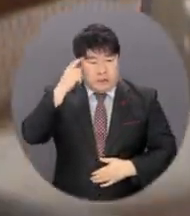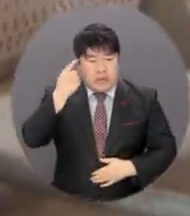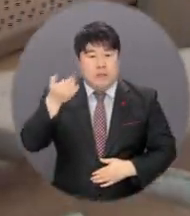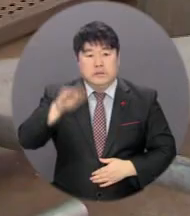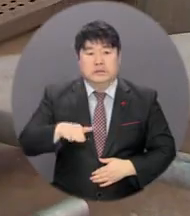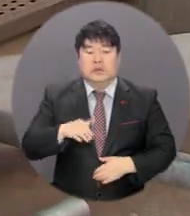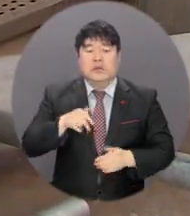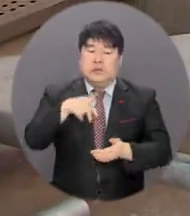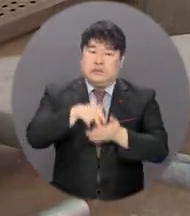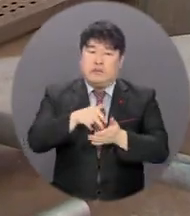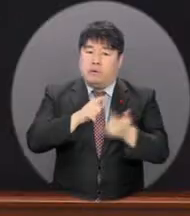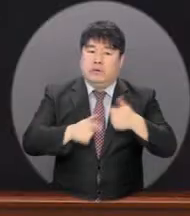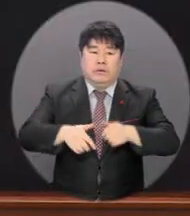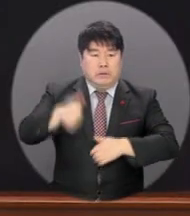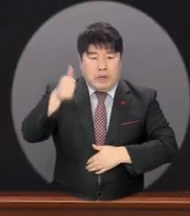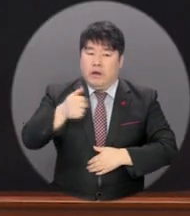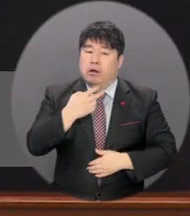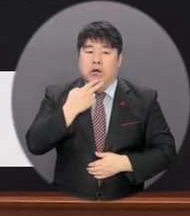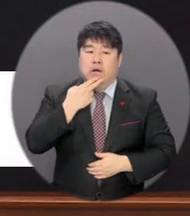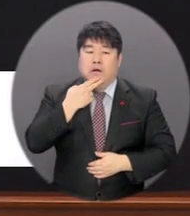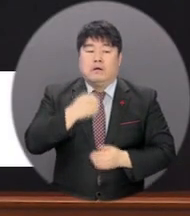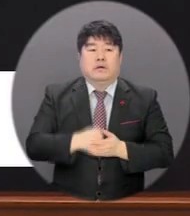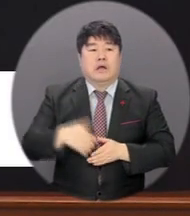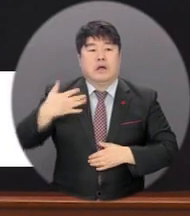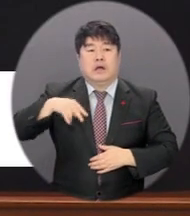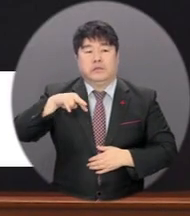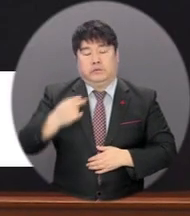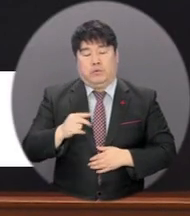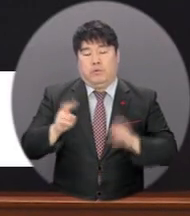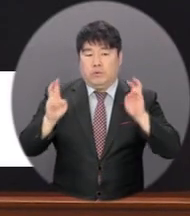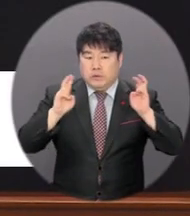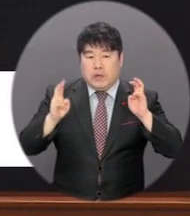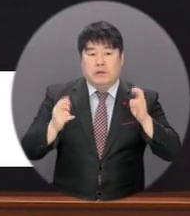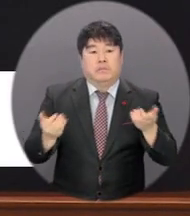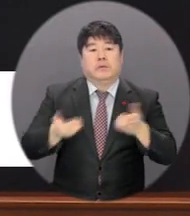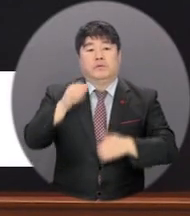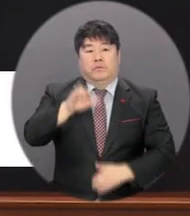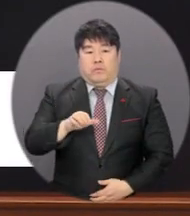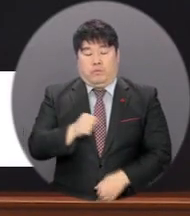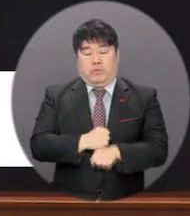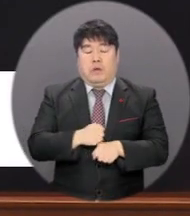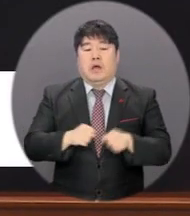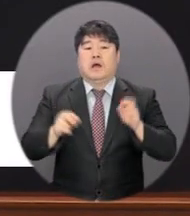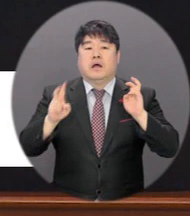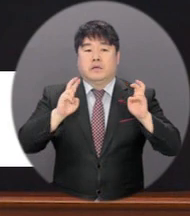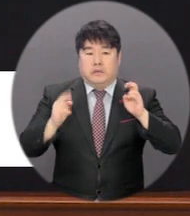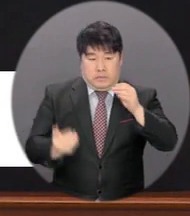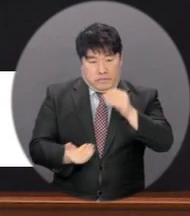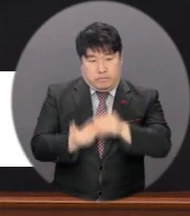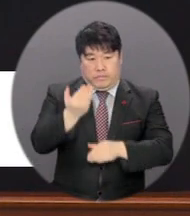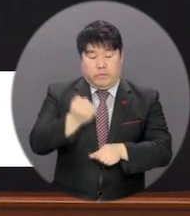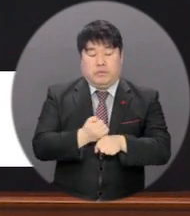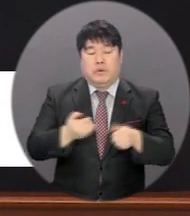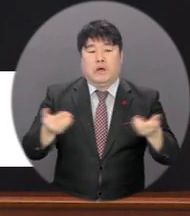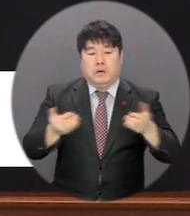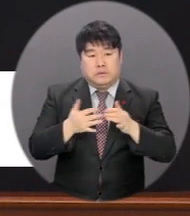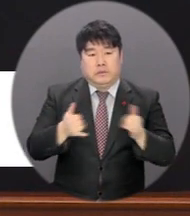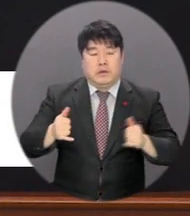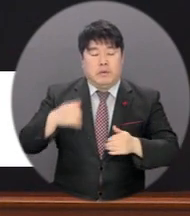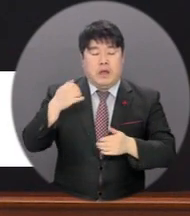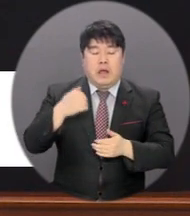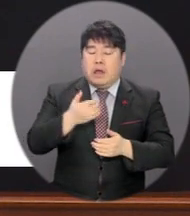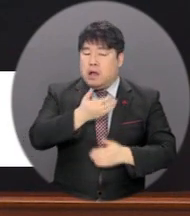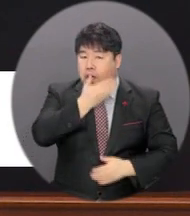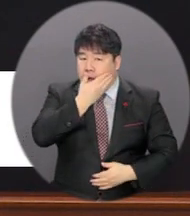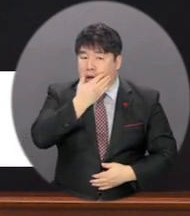상황은 나아지지 않고 있습니다. 아직도 산업 현장에서 산업 재해로 노동자가 아까운 목숨을 잃는